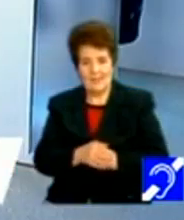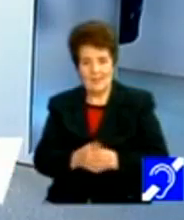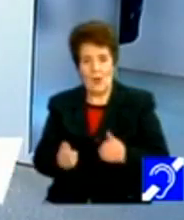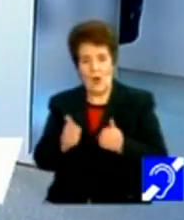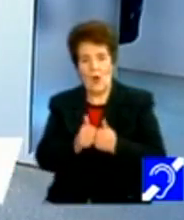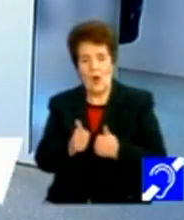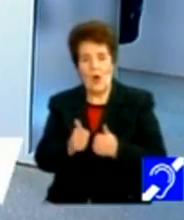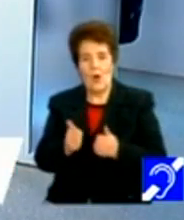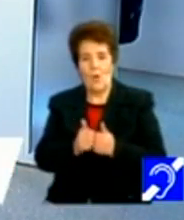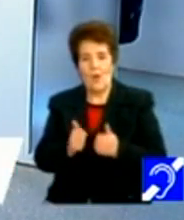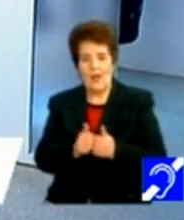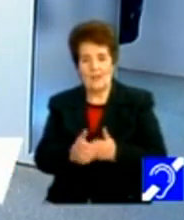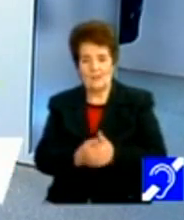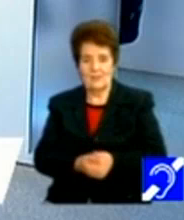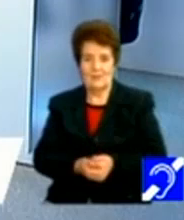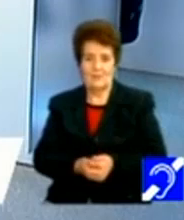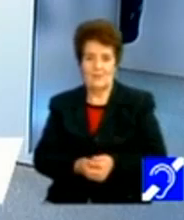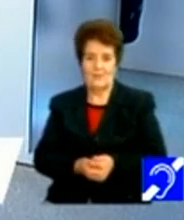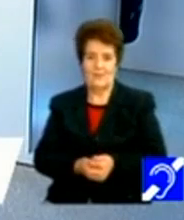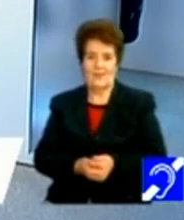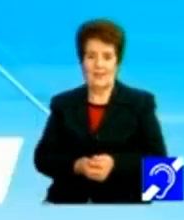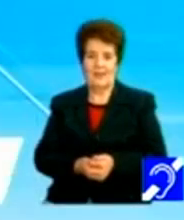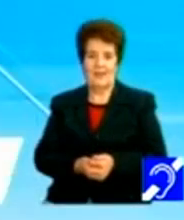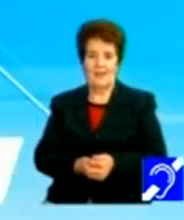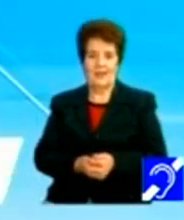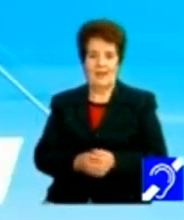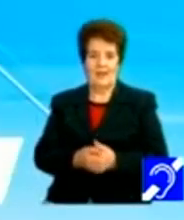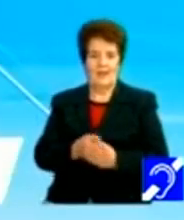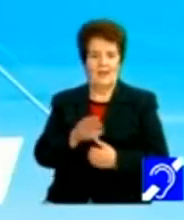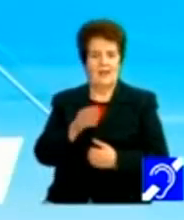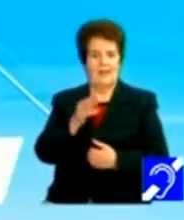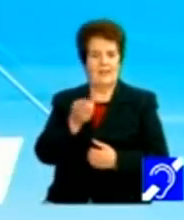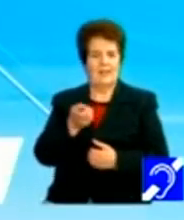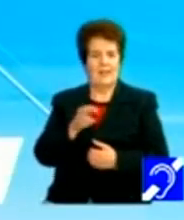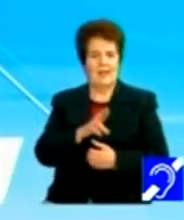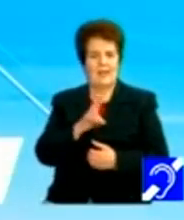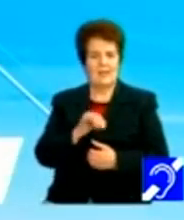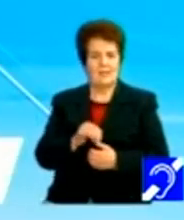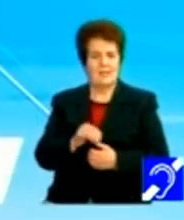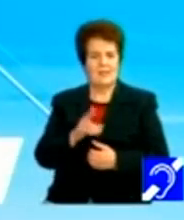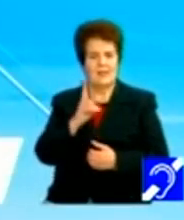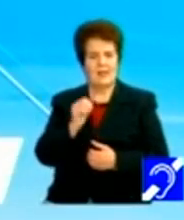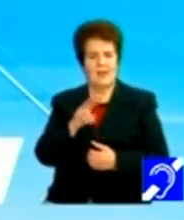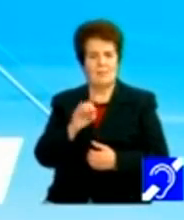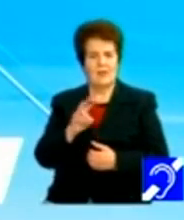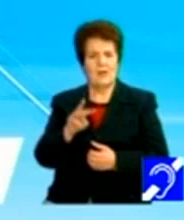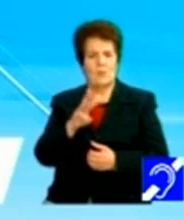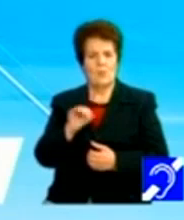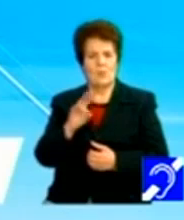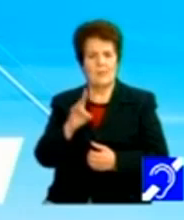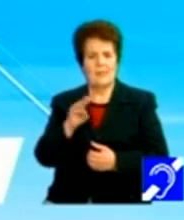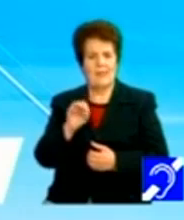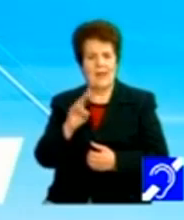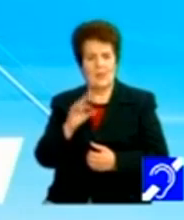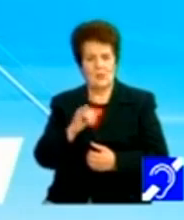Colegii din cadrul Mișcării Unirea, indiscutabil. Doamna Tatiana Poteng, domnul Ion Calmâc, domnul Valeriu Munteanu, dar și